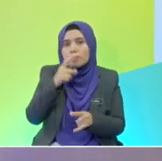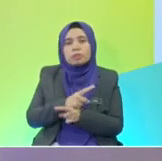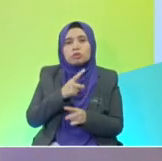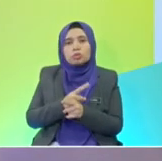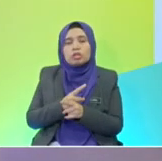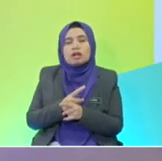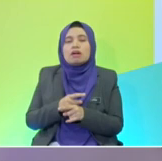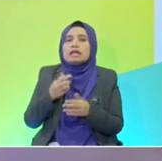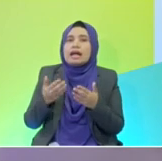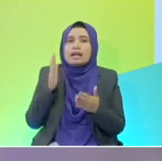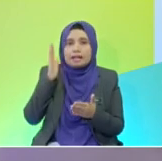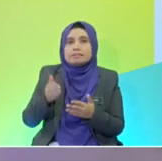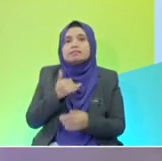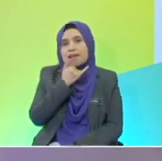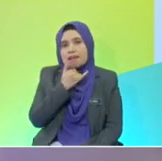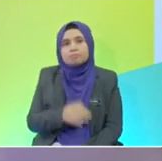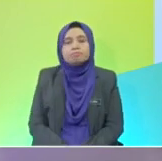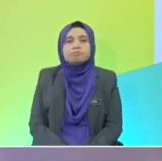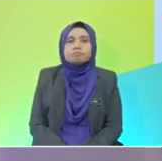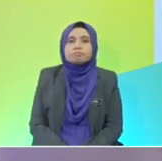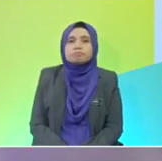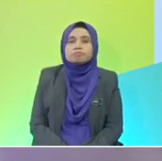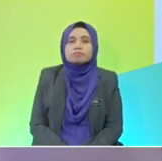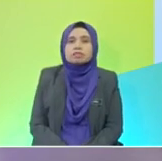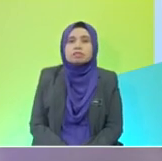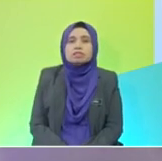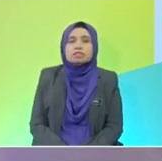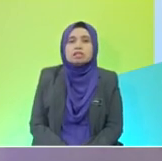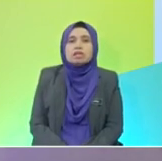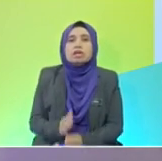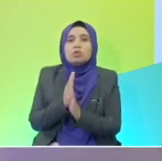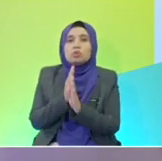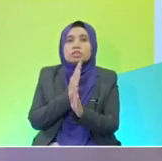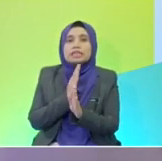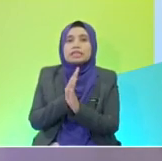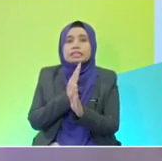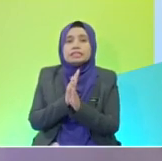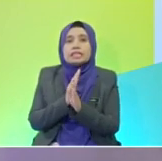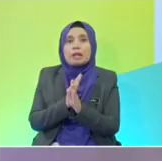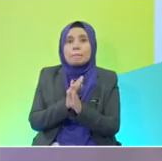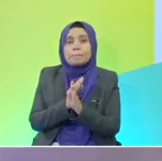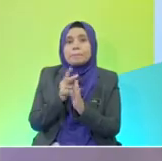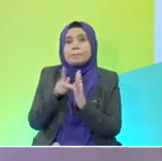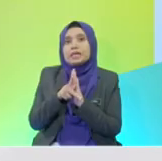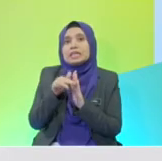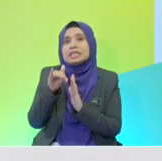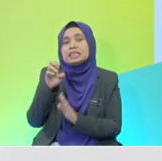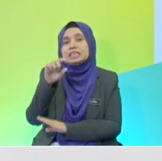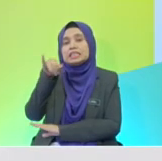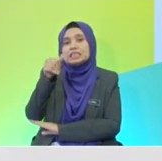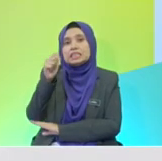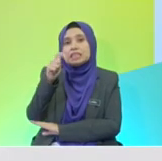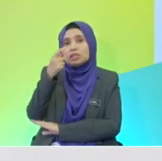lah oke seterusnya luruskan sirip penyedap dengan menggunakan untuk